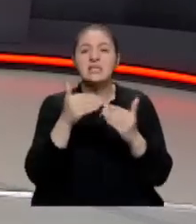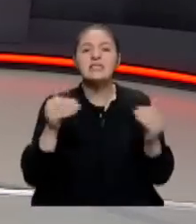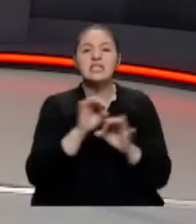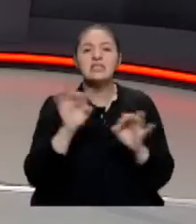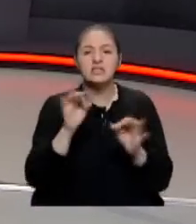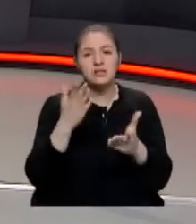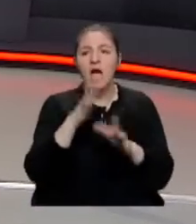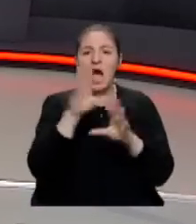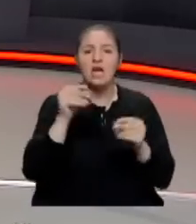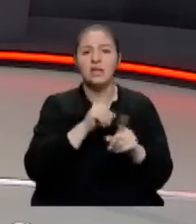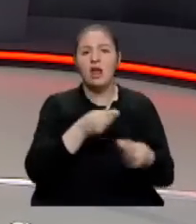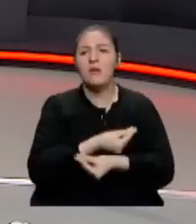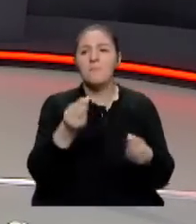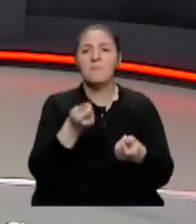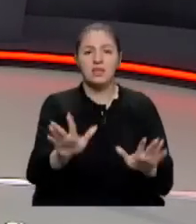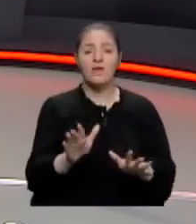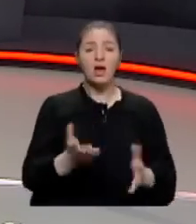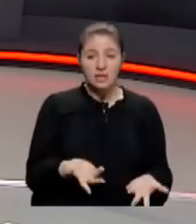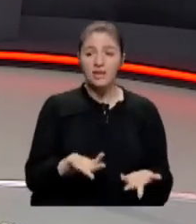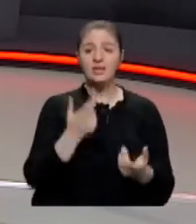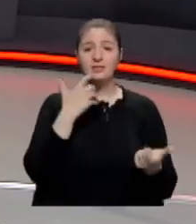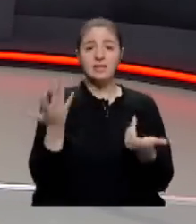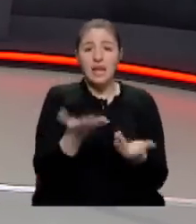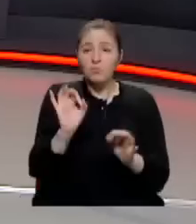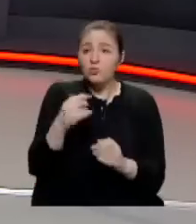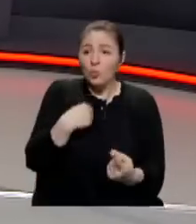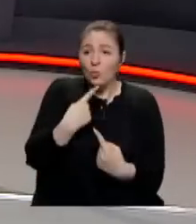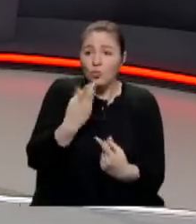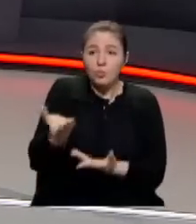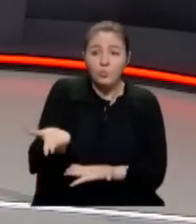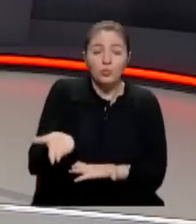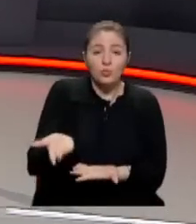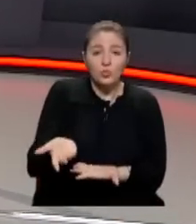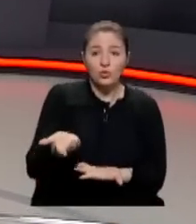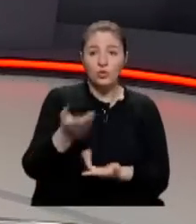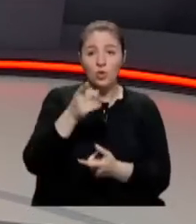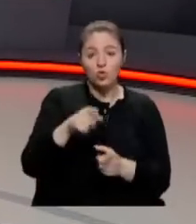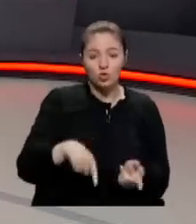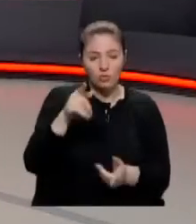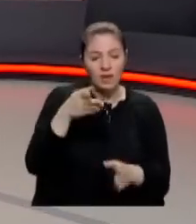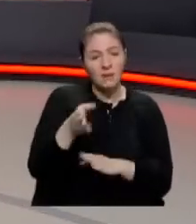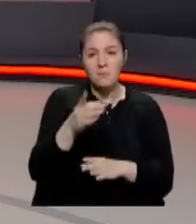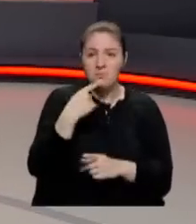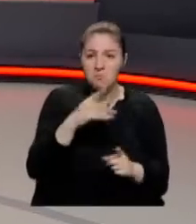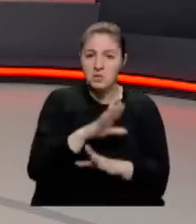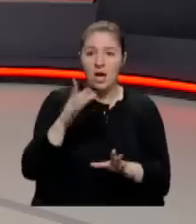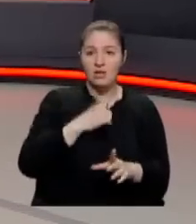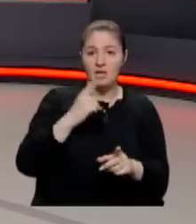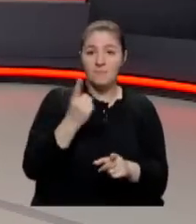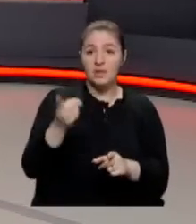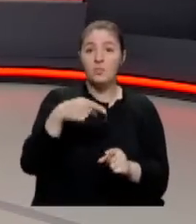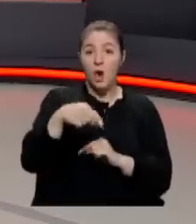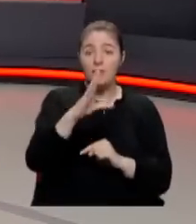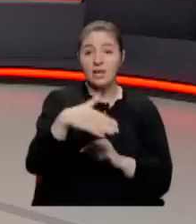herkese dedi işte Zaten senelerden biri bundan bahsediyorum onun gündemine girmiş adaylardan birinin